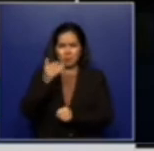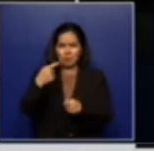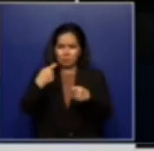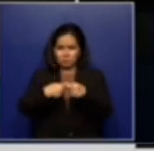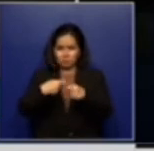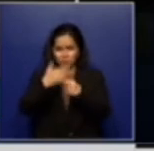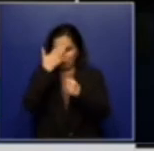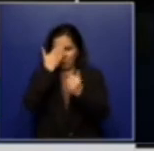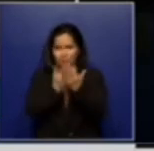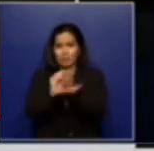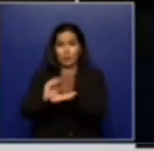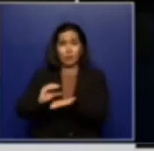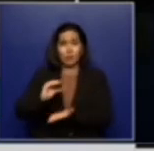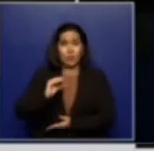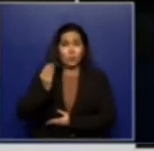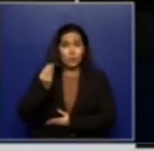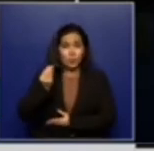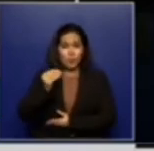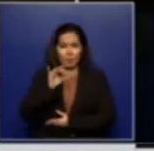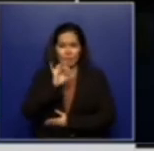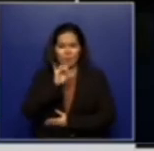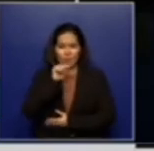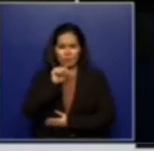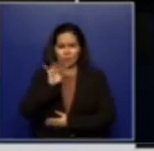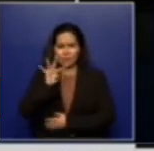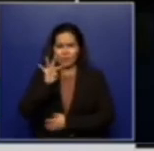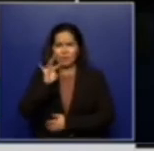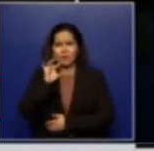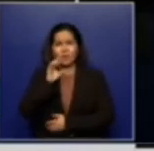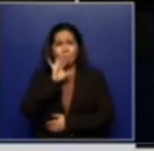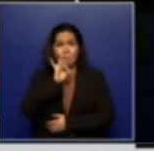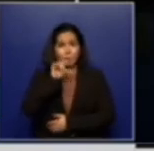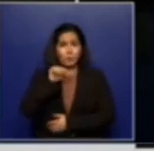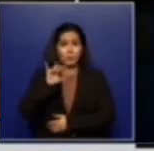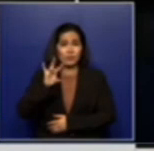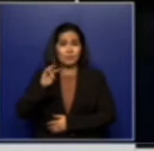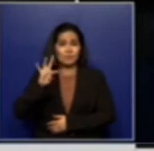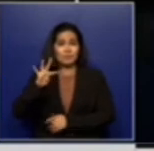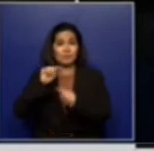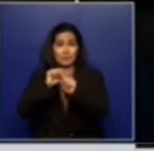อันน้อยนิดมากเลยการเยียวยาฟื้นฟูช่วยเหลือเพื่อให้กับเท่ากับไปเป็นคนดีของสังคมให้นุชประมาณเพียง8.7 4%มนุษย์มันก็จะวนเวียนกับไปเป็นวัฏจักรเดิมคือท่านประธานกับวนเวียนไปวนเวียนมาวันนั้นการจัดสรรน้ำมันแบบนี้สะท้อนให้เห็นความล้มเหลวของวิธีคิดในการป้องกันและแก้ไขปัญหายาเสพติดตั้งแต่แรกแล้วค่ะเพราะไม่ได้แก้ปัญหาที่ต้นเขตและได้ให้ความสำคัญกับภารกิจในการป้องกันและเยียวยาผู้ติดยาเสพติดอย่างที่อ้างไว้ในคำของบประมาณเห็นได้ชัดจากส่วนสัดส่วนการจัดสรรเม็ดเงินที่รัฐบาลจัดสรรให้กับภารกิจในการป้องกันและเยียวยาผู้ติดยาซึ่งต่ำมากโดยความจริงแล้วการเยียวยาฟื้นฟูผู้เสพยาเสพติดให้กลับมาใช้ชีวิตในสังคม